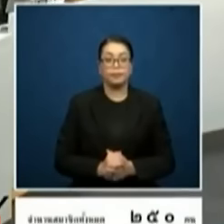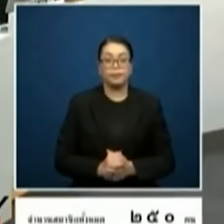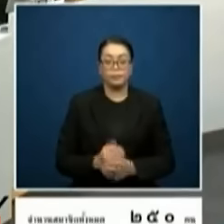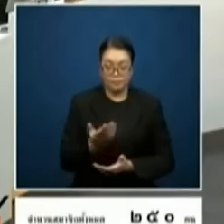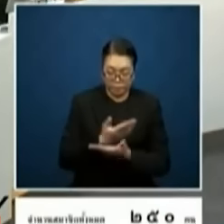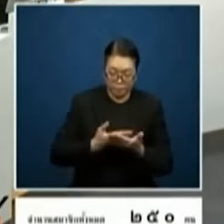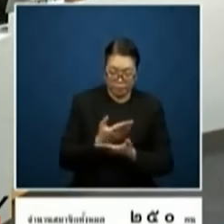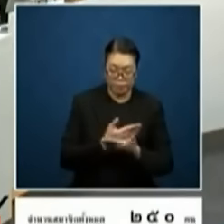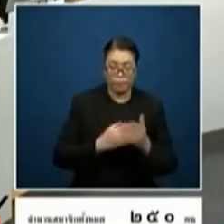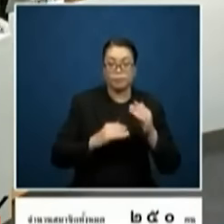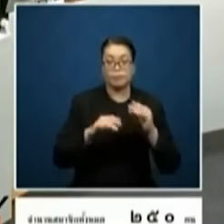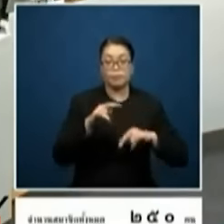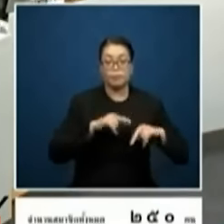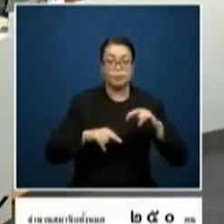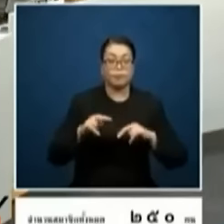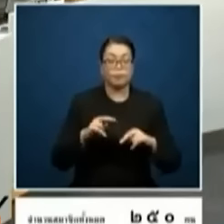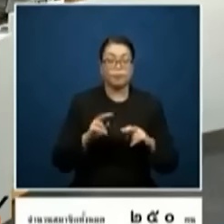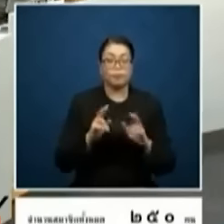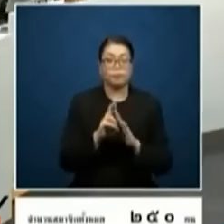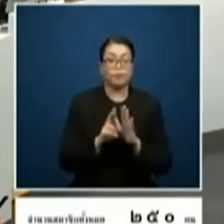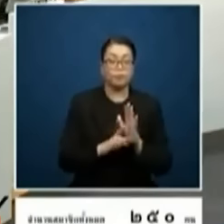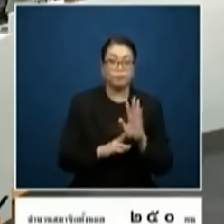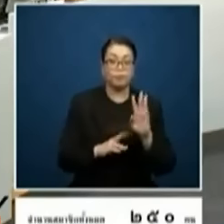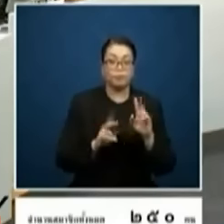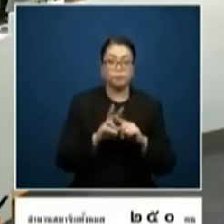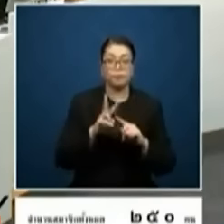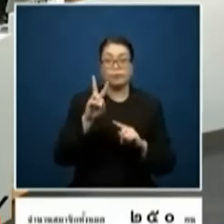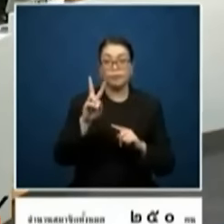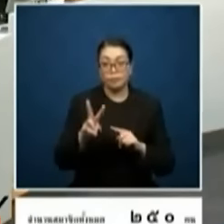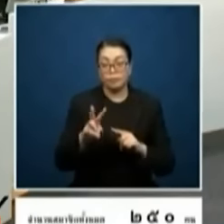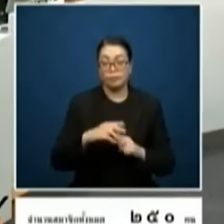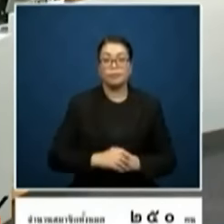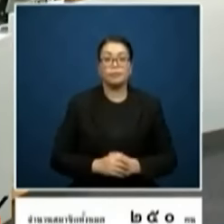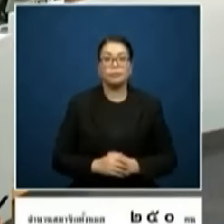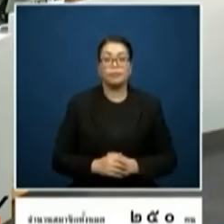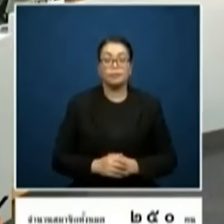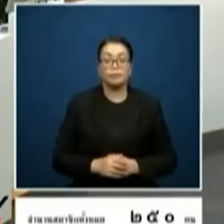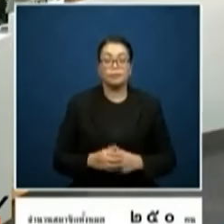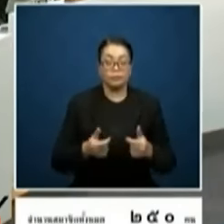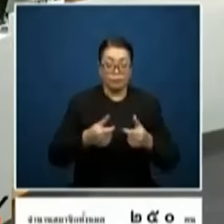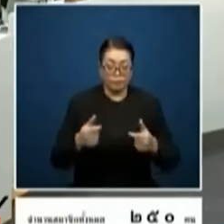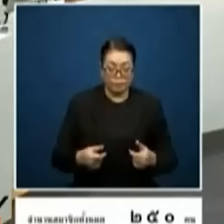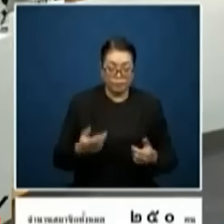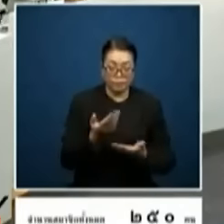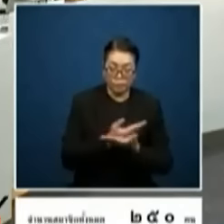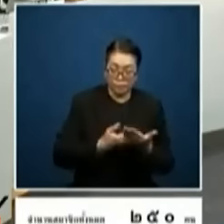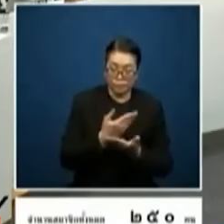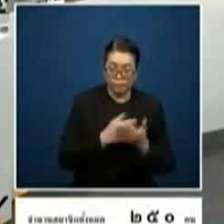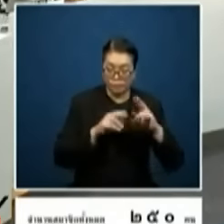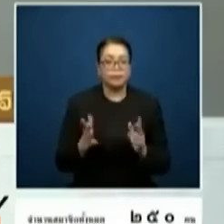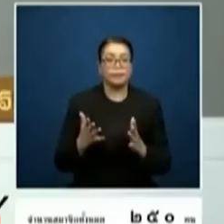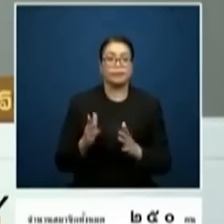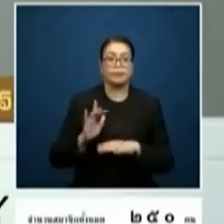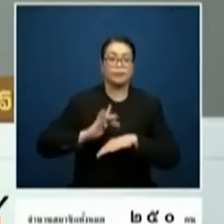4-01เป็นฉนดเพื่อเกษตรกรรมอาจเอื้อให้นายทุนจะป้องกันอย่างไรเรื่องหมูเถื่อนเรื่องเศรษฐกิจดิจิตอล